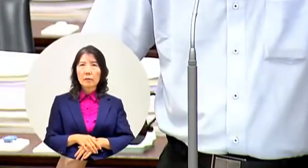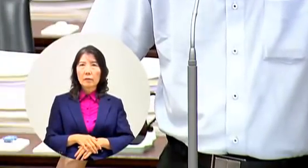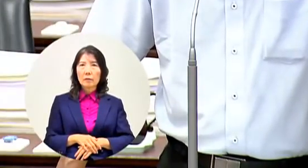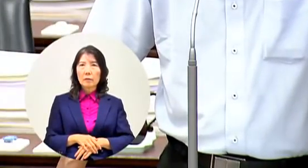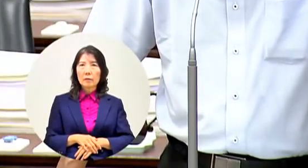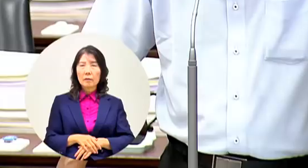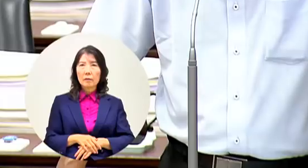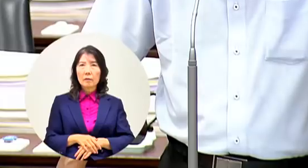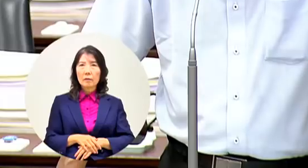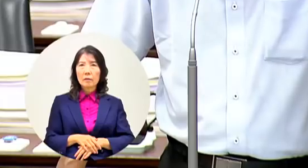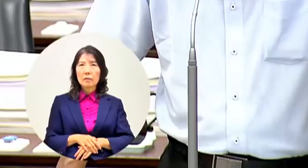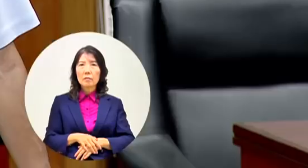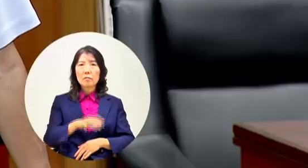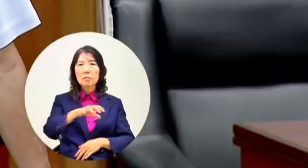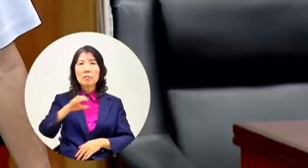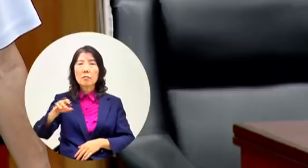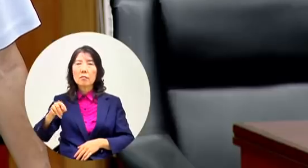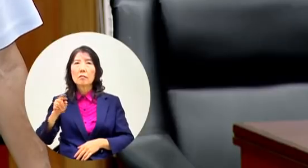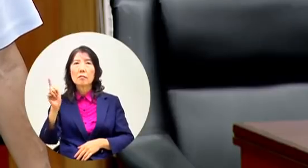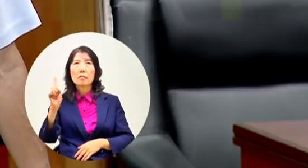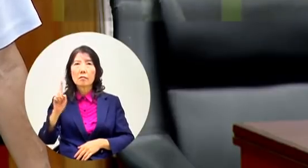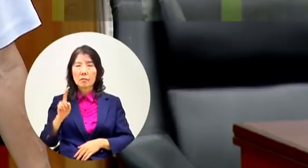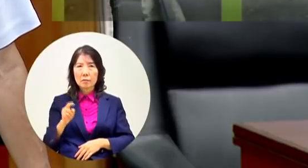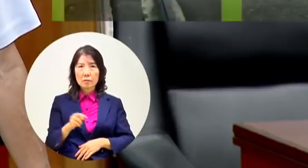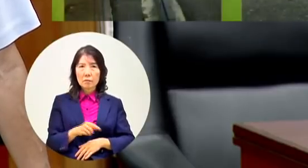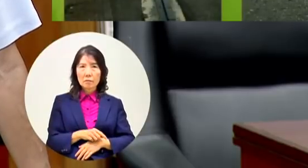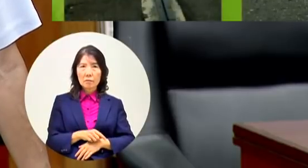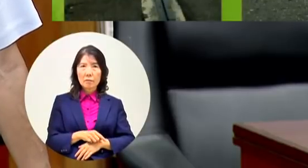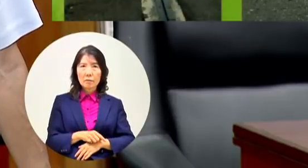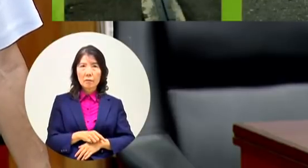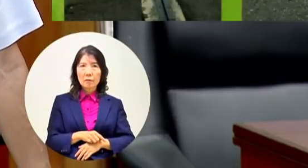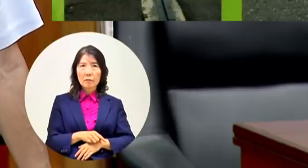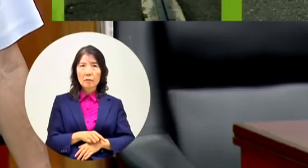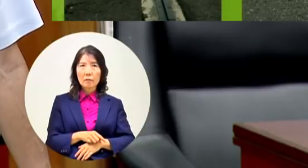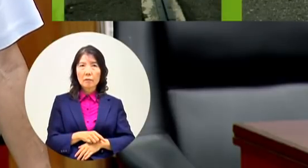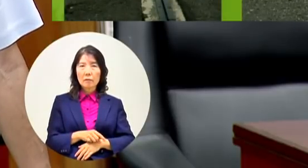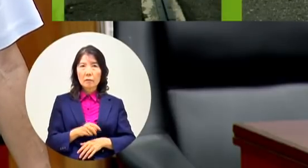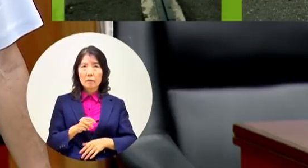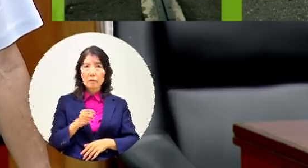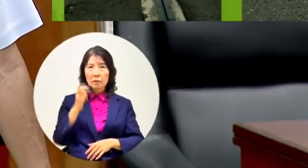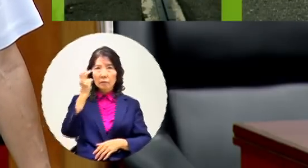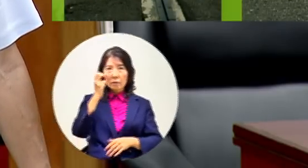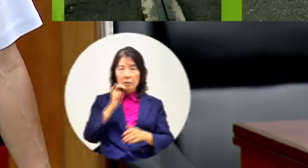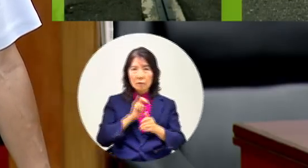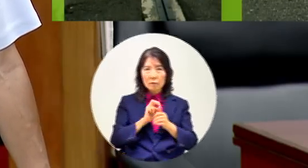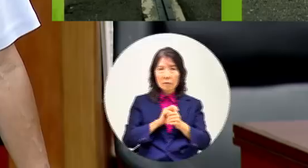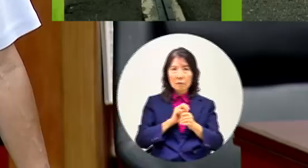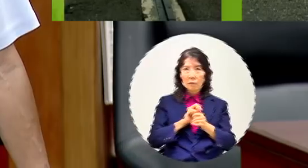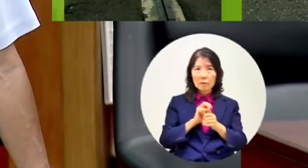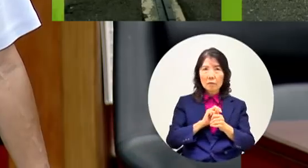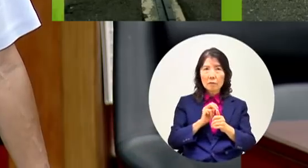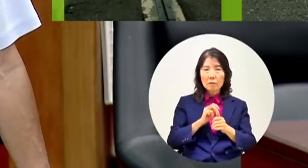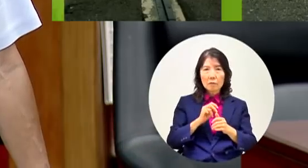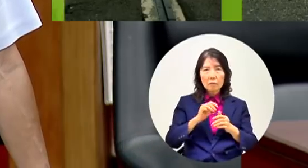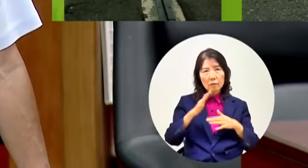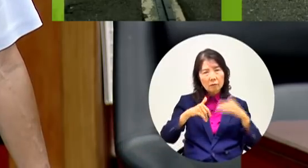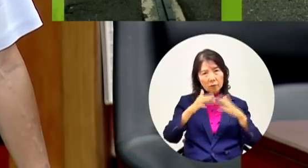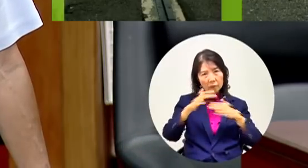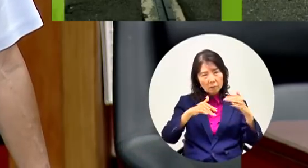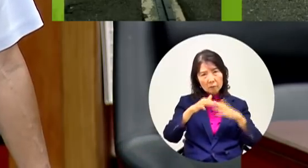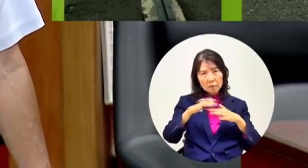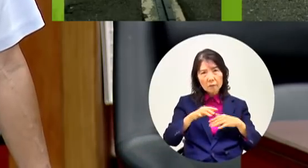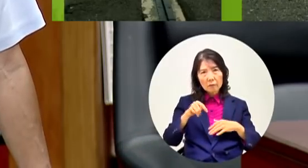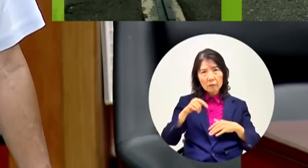何一个局势，任何一个局处，遇到问题，咱要互相，要怎来去把这